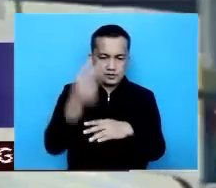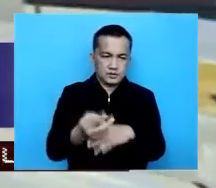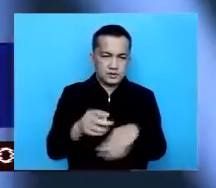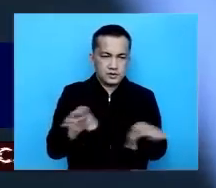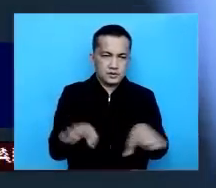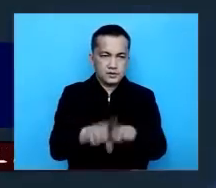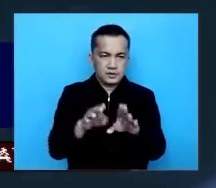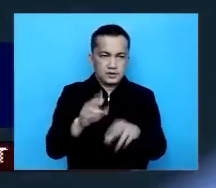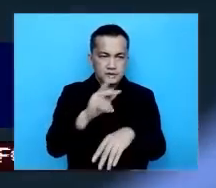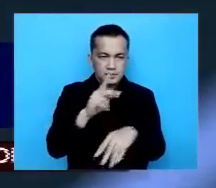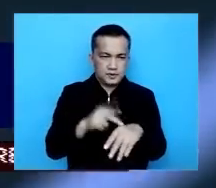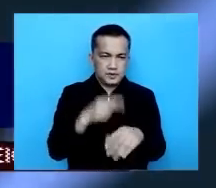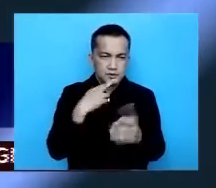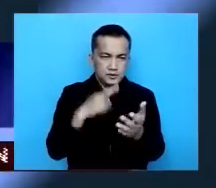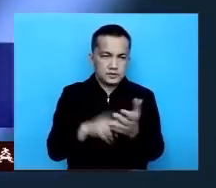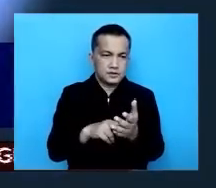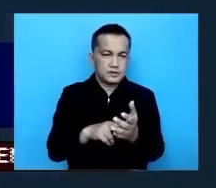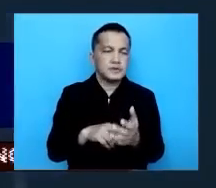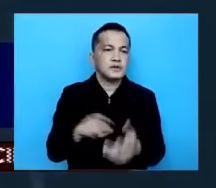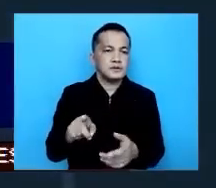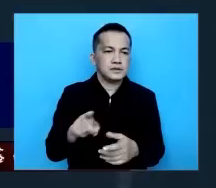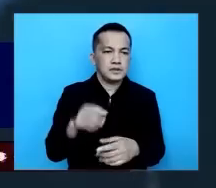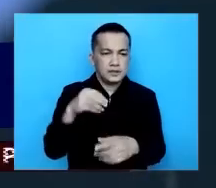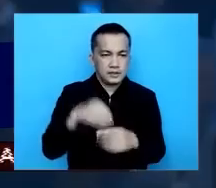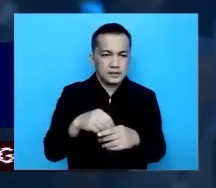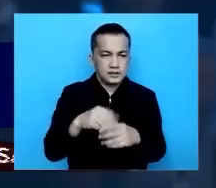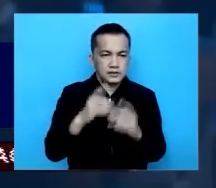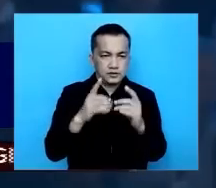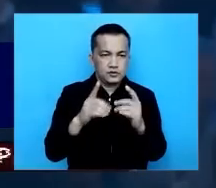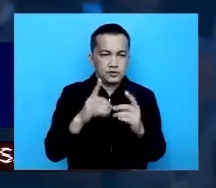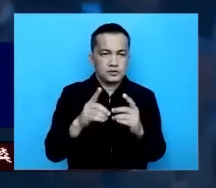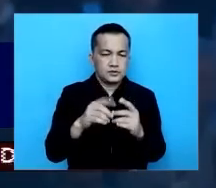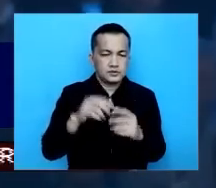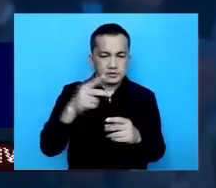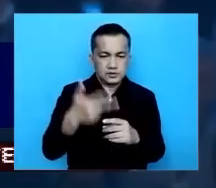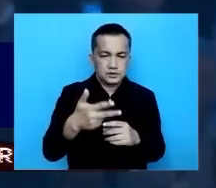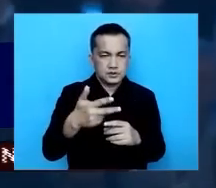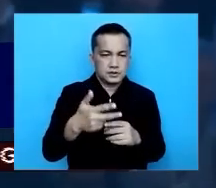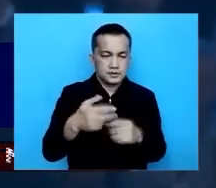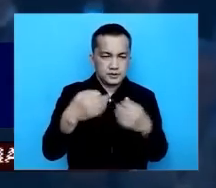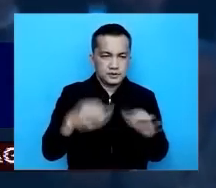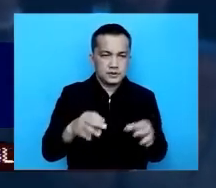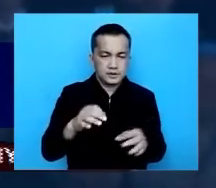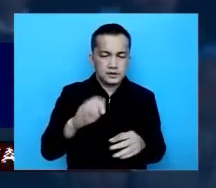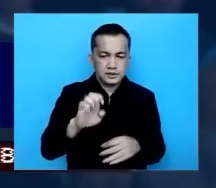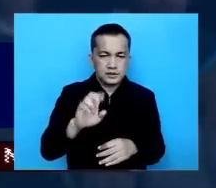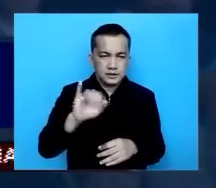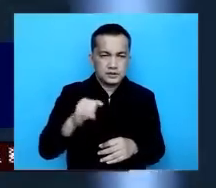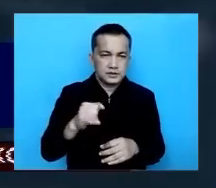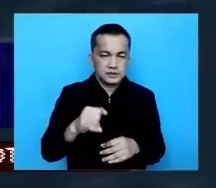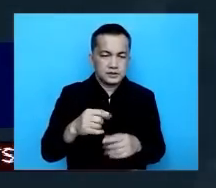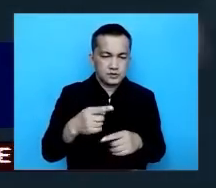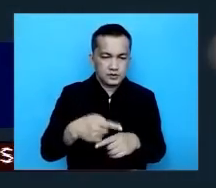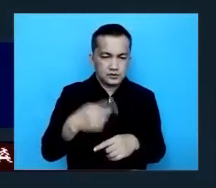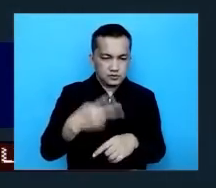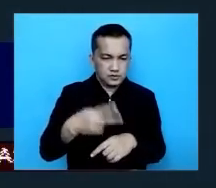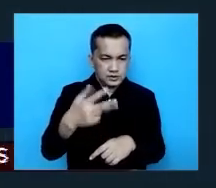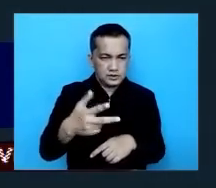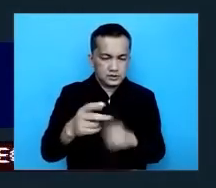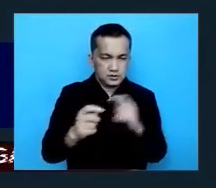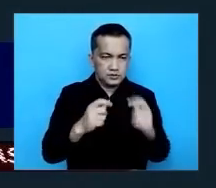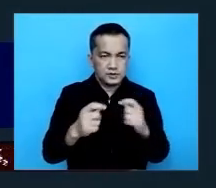kanyang Philippine record sa indoor stage. Ito na ang ikatlong sunod na podium finish ni EJ sa tatlong magkakasunod na tournament sa